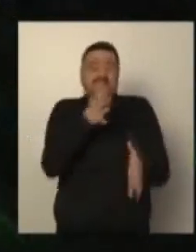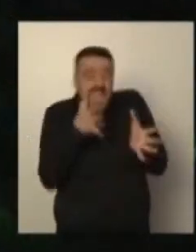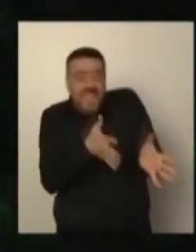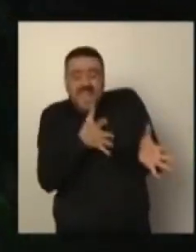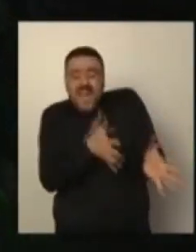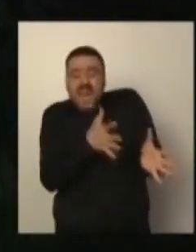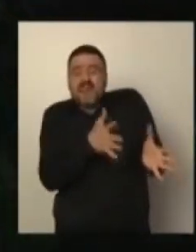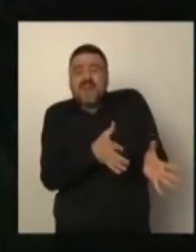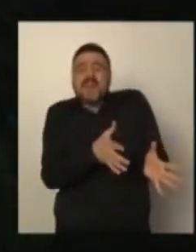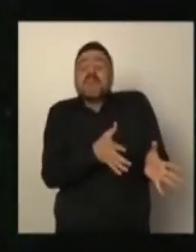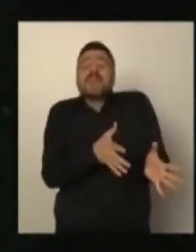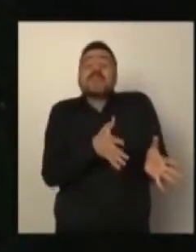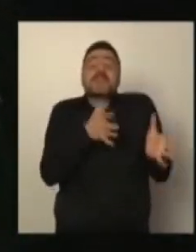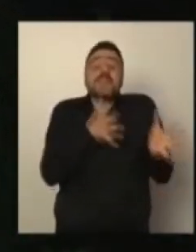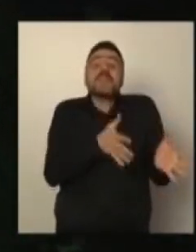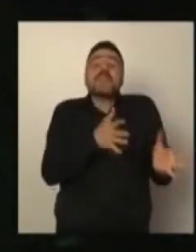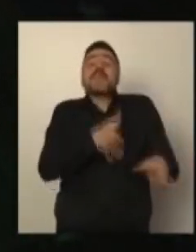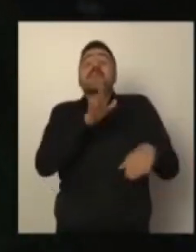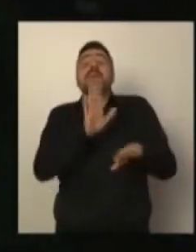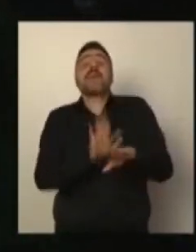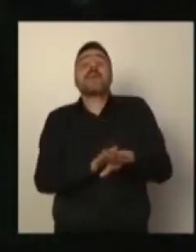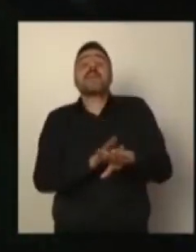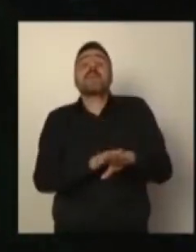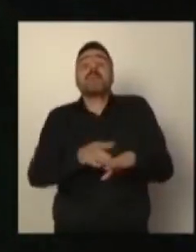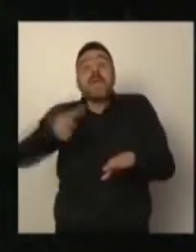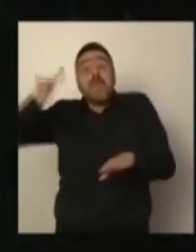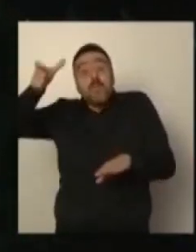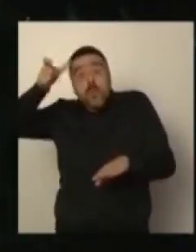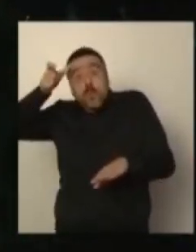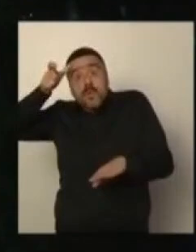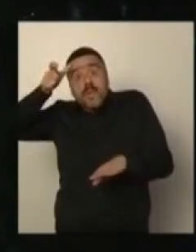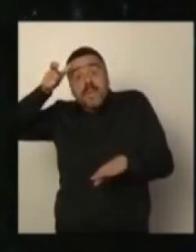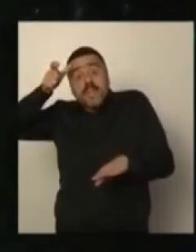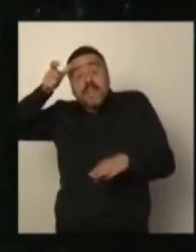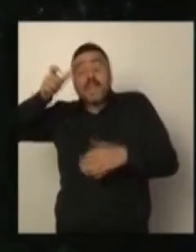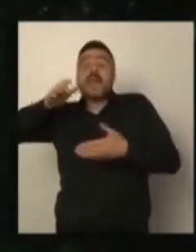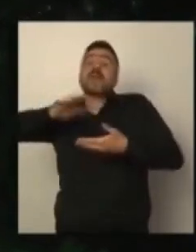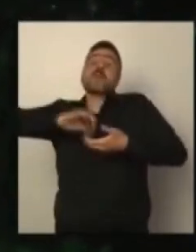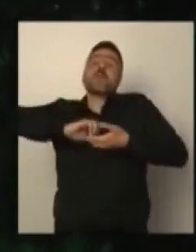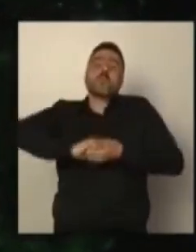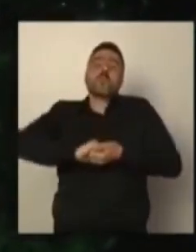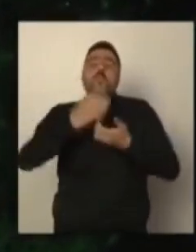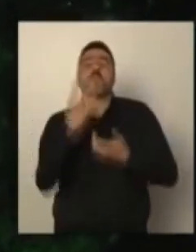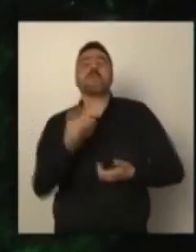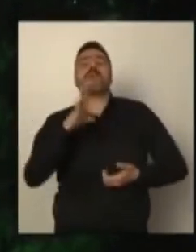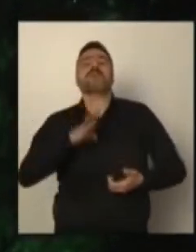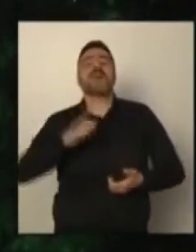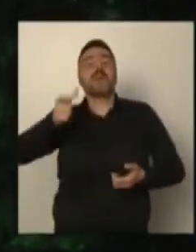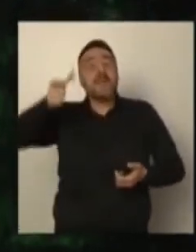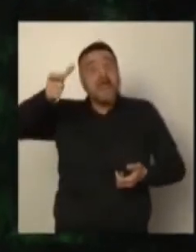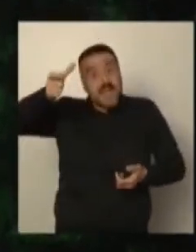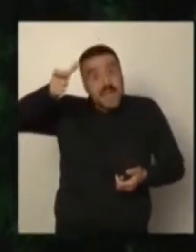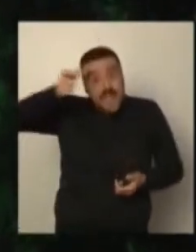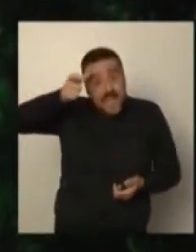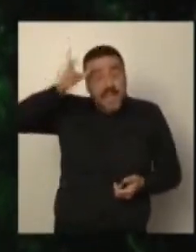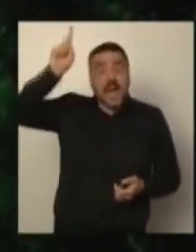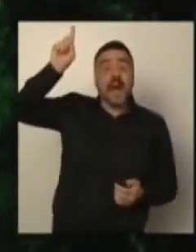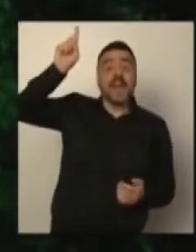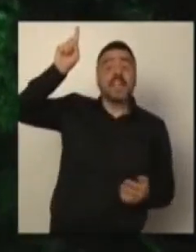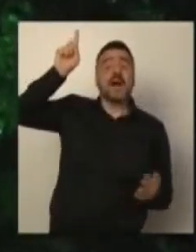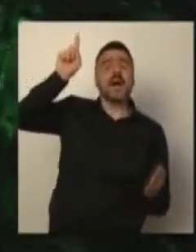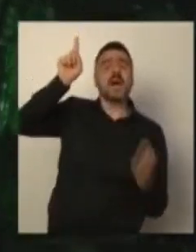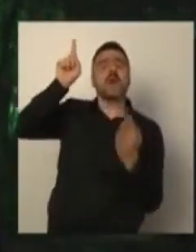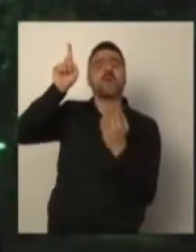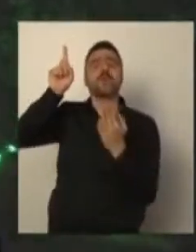müsrifler, israf edenler şeytanların dostlarıdır. Şeytan da Rabbine karşı